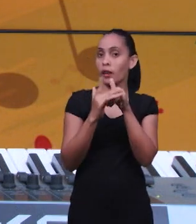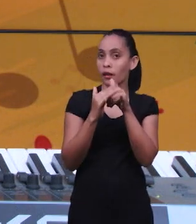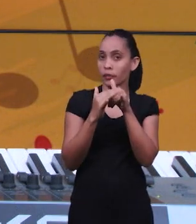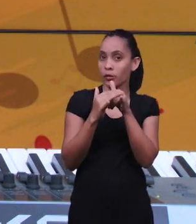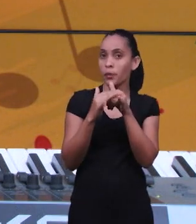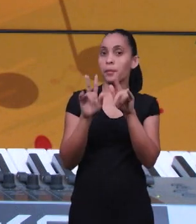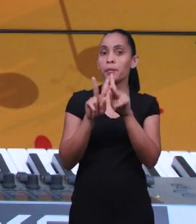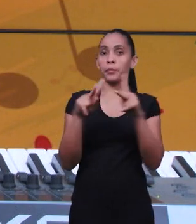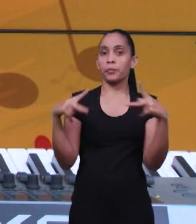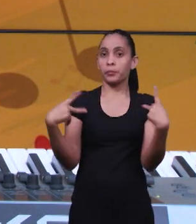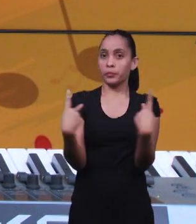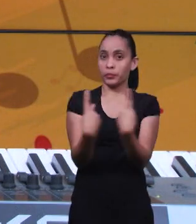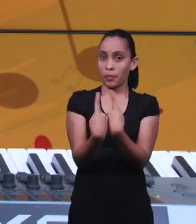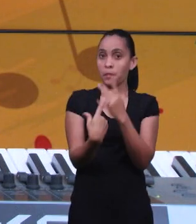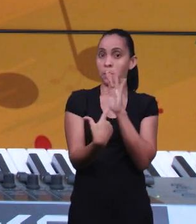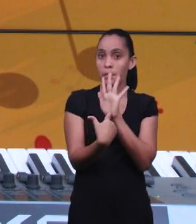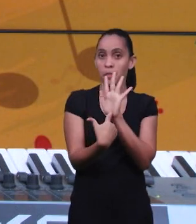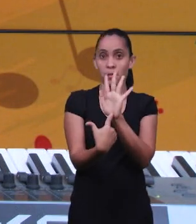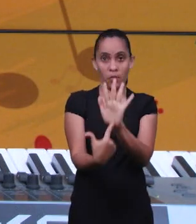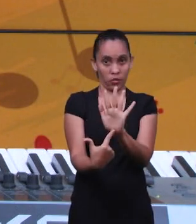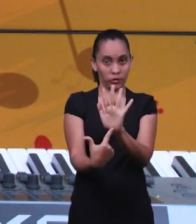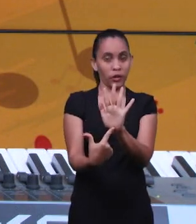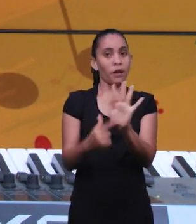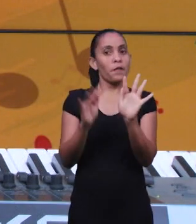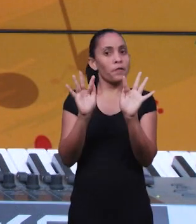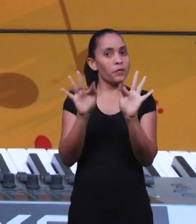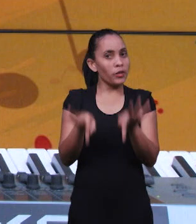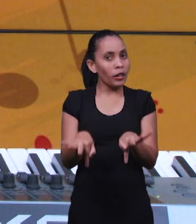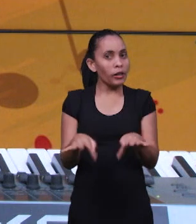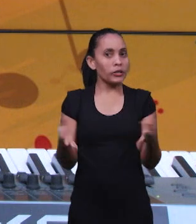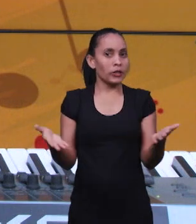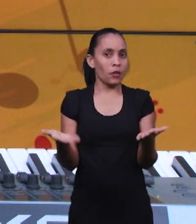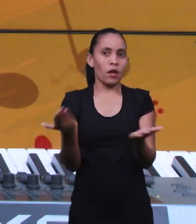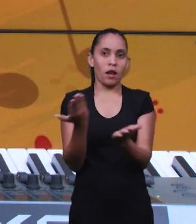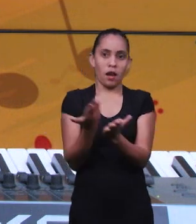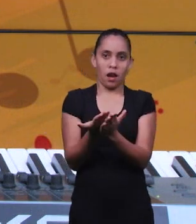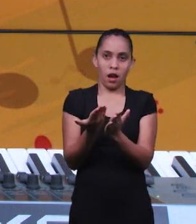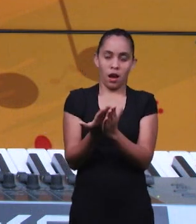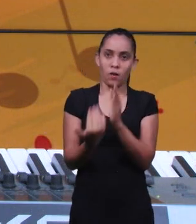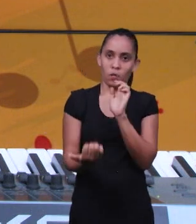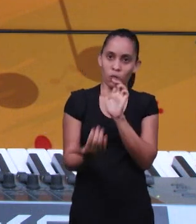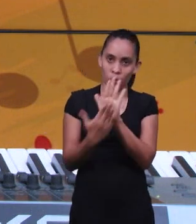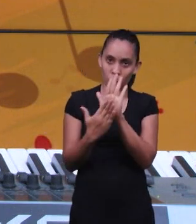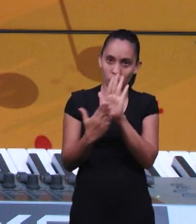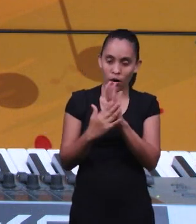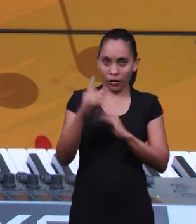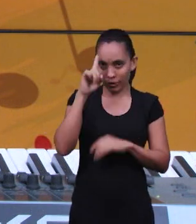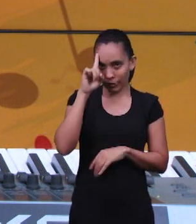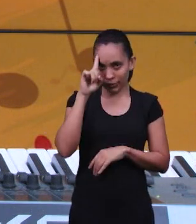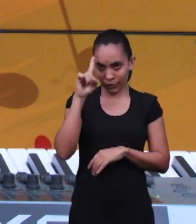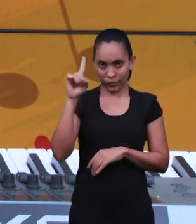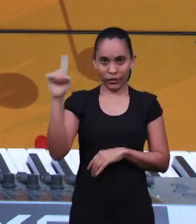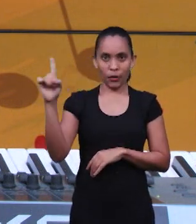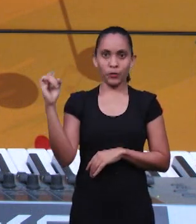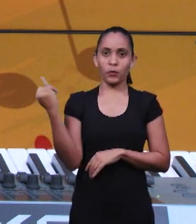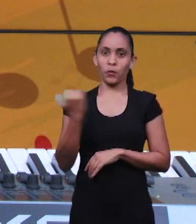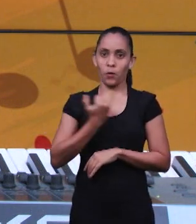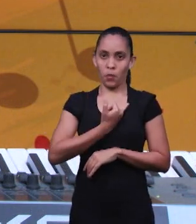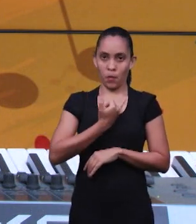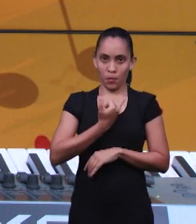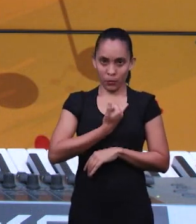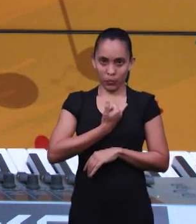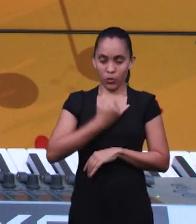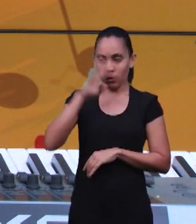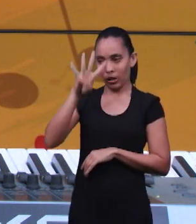par le presbytère. Et là, nous finissons ici notre étude. Dieu m'a parlé en introduisant la gamme de